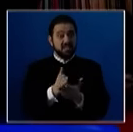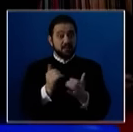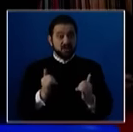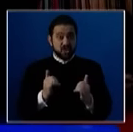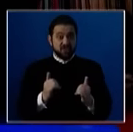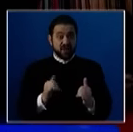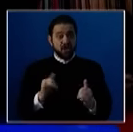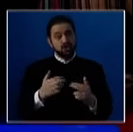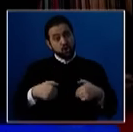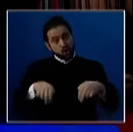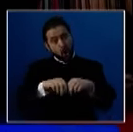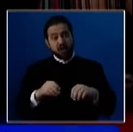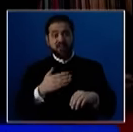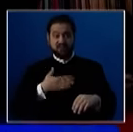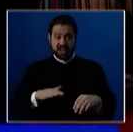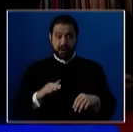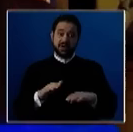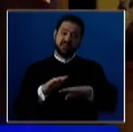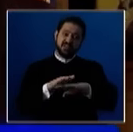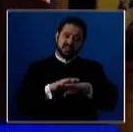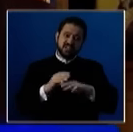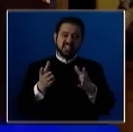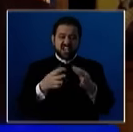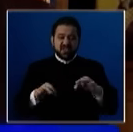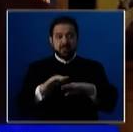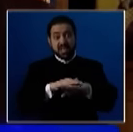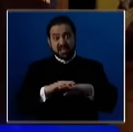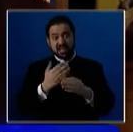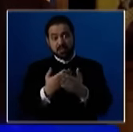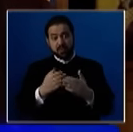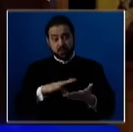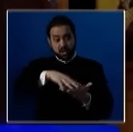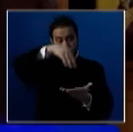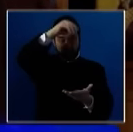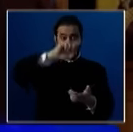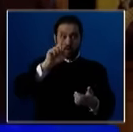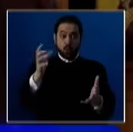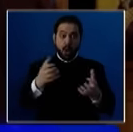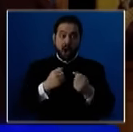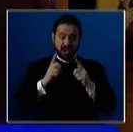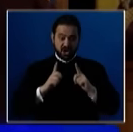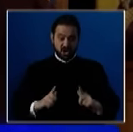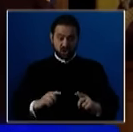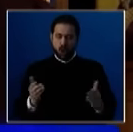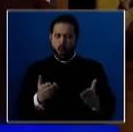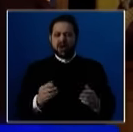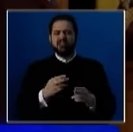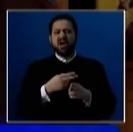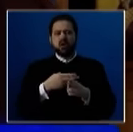și noi totuși ne dorim iertarea pentru că fără ea sufletul nostru nu are liniște, oricât de corecți am fi